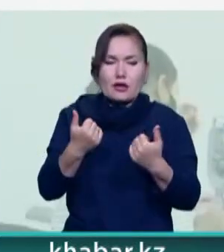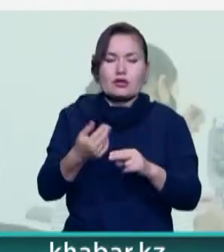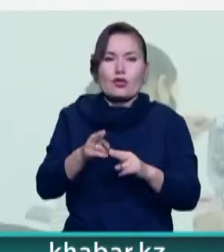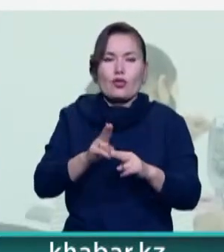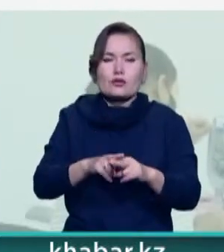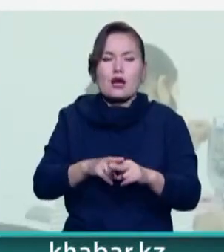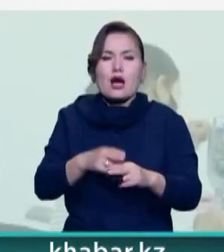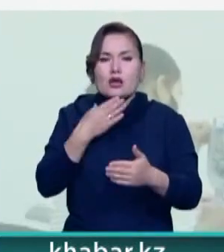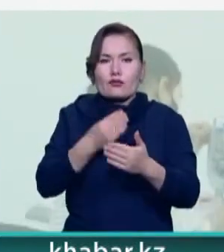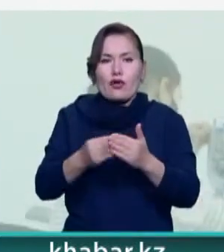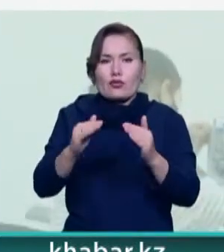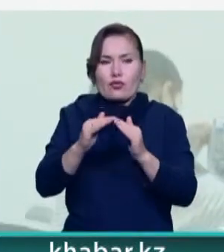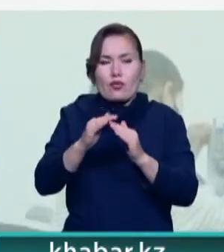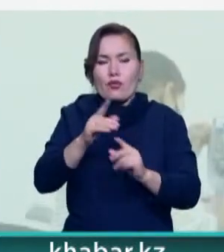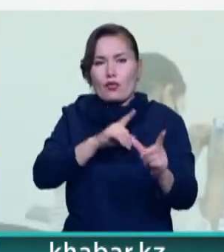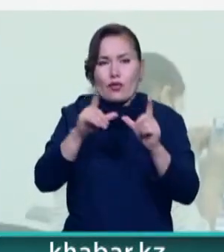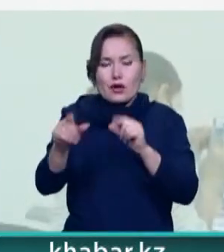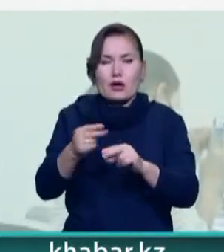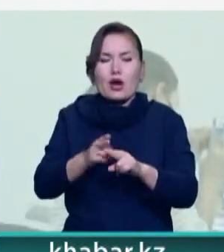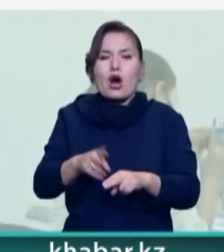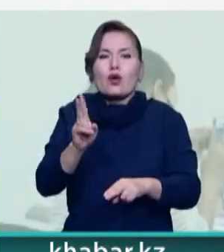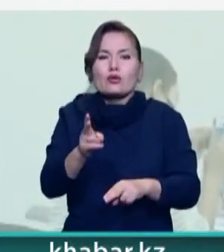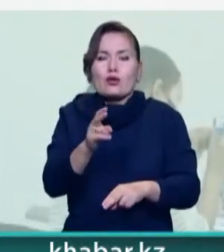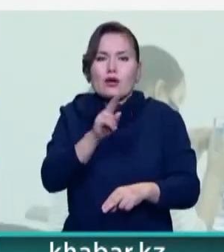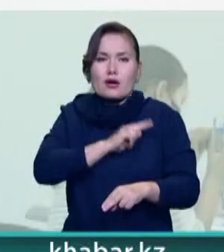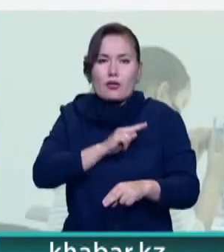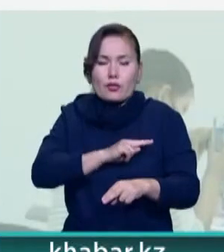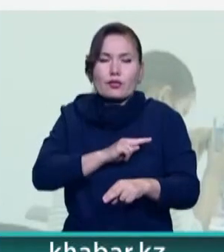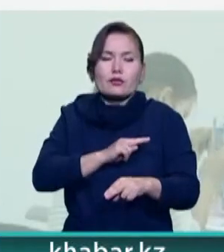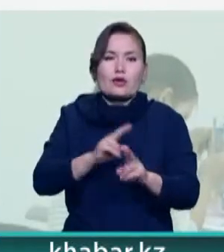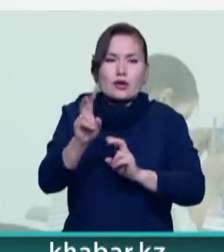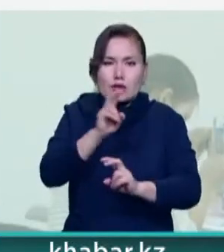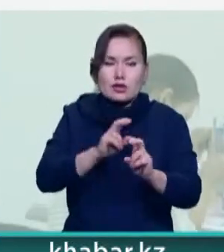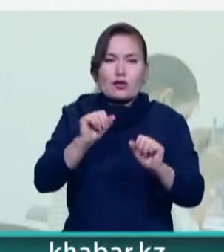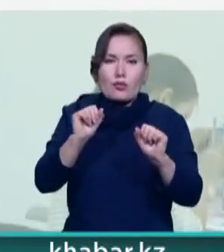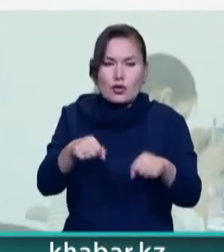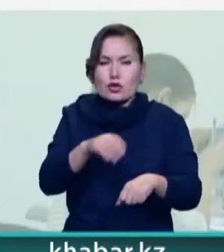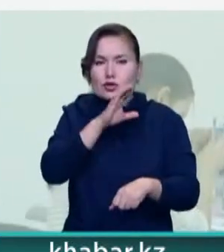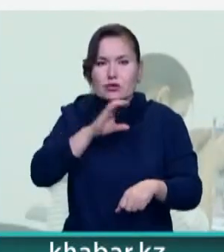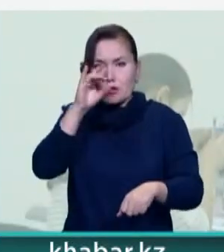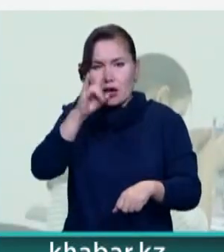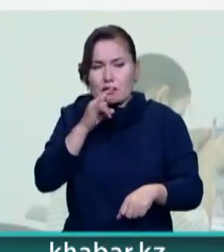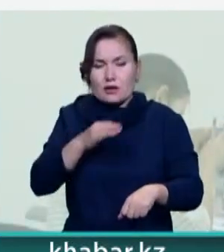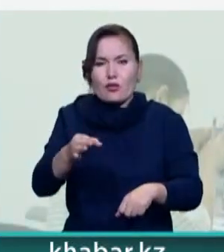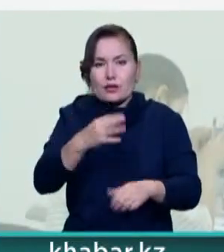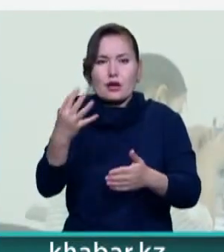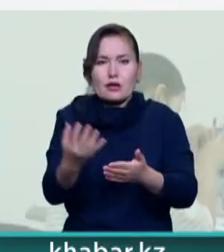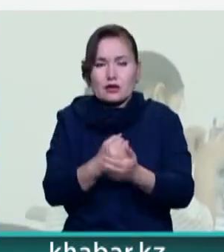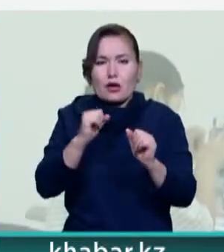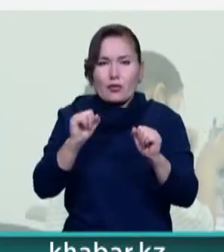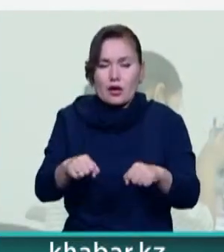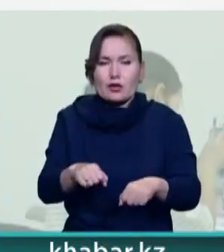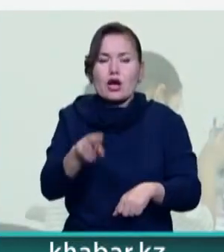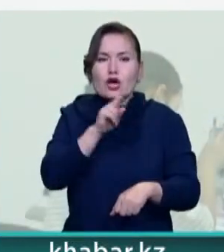адамға менің ойымша жұмыс әрқашанда табылады. Қолыңда бір өнерің болса, демек бір наның бар деген сөз бұл. Мұнда